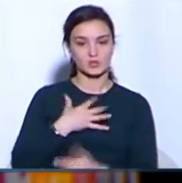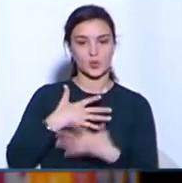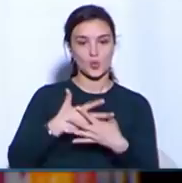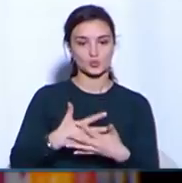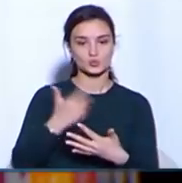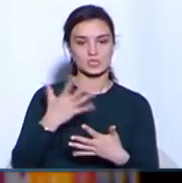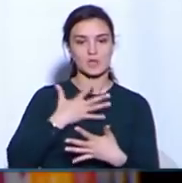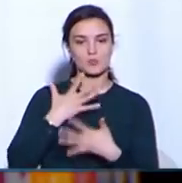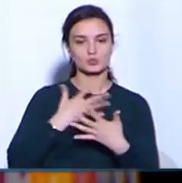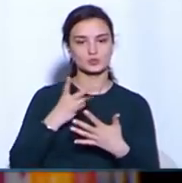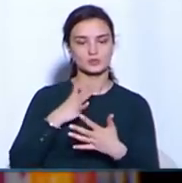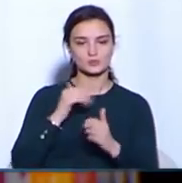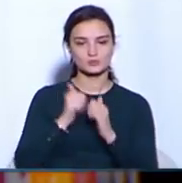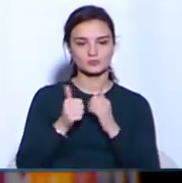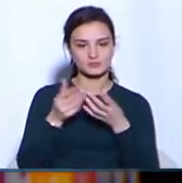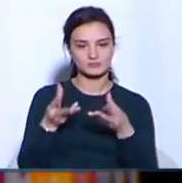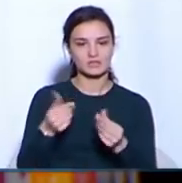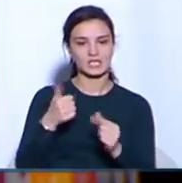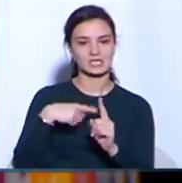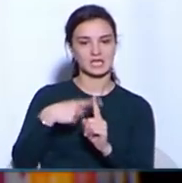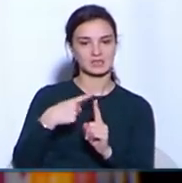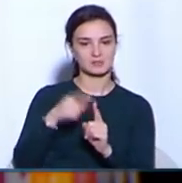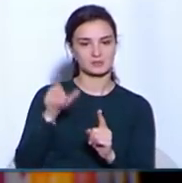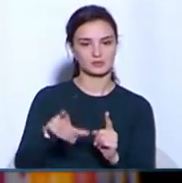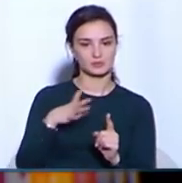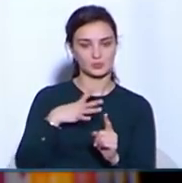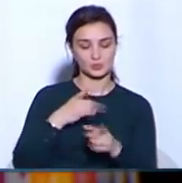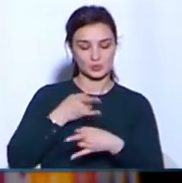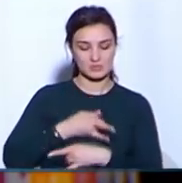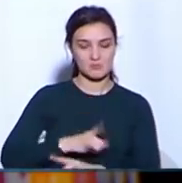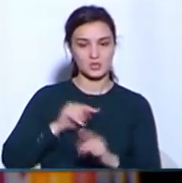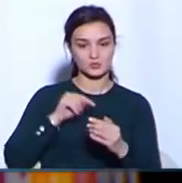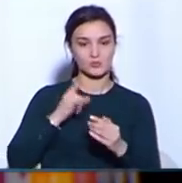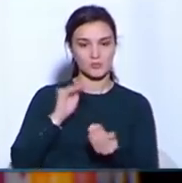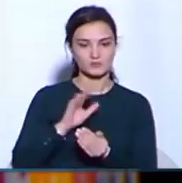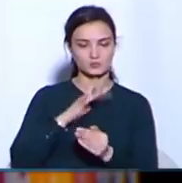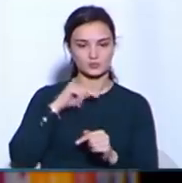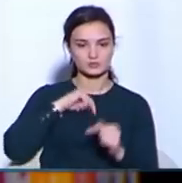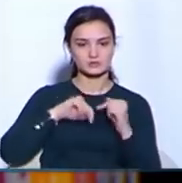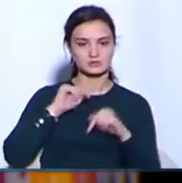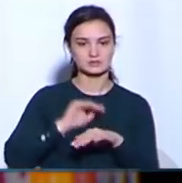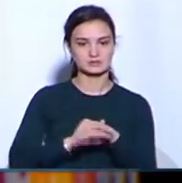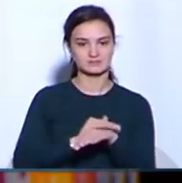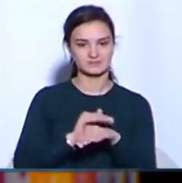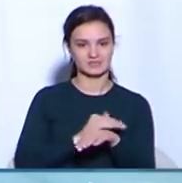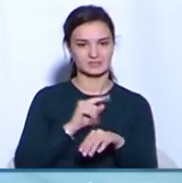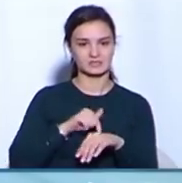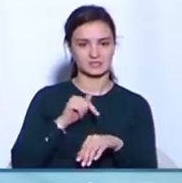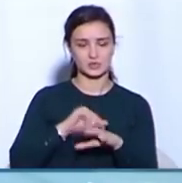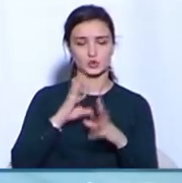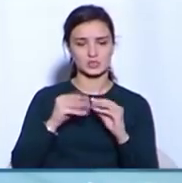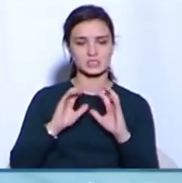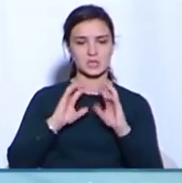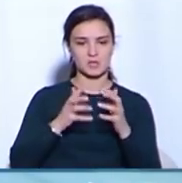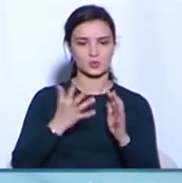იყოს მაქსიმალურად პოზიტიური და დადებითი, რომ ნაყოფი, რომელიც იბადება, განვაწყოთ კეთილად საზოგადოების მიმართ. ზოგადად სამყაროს მიმართ.